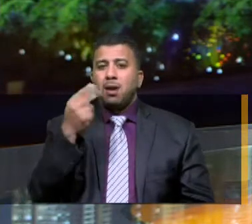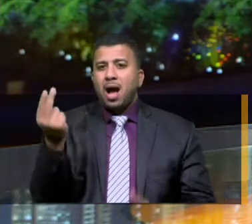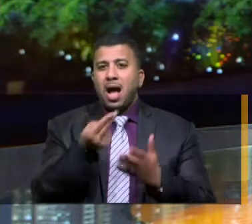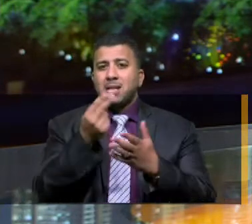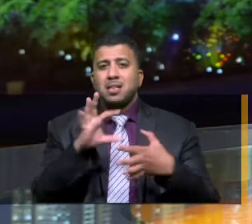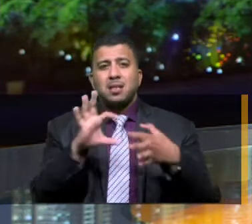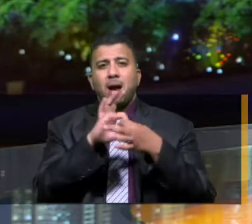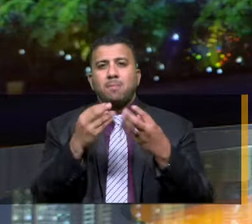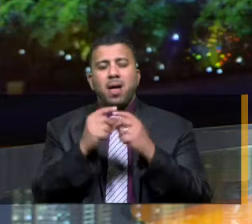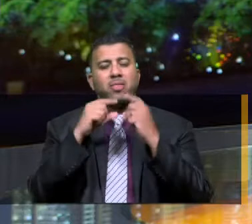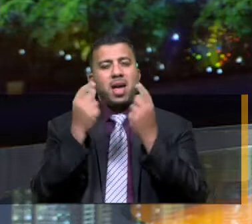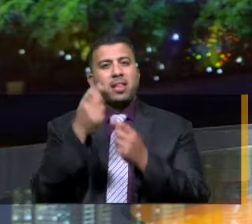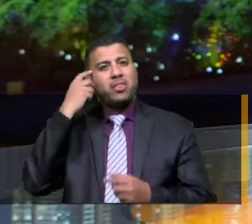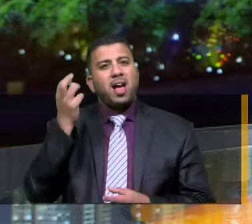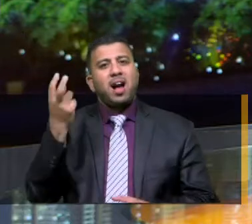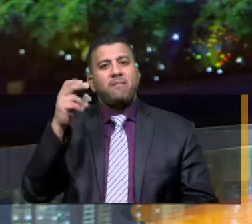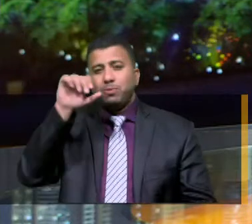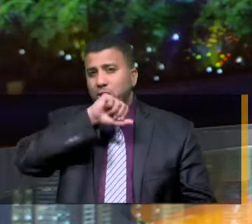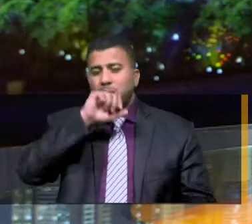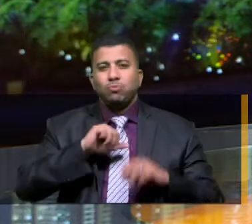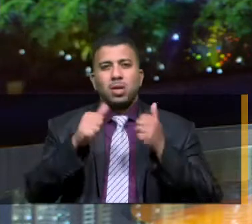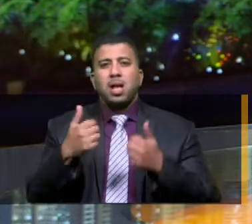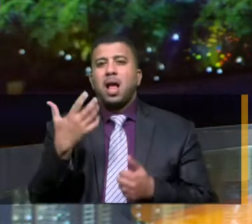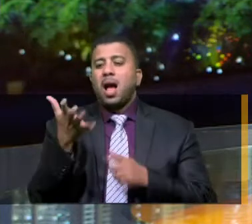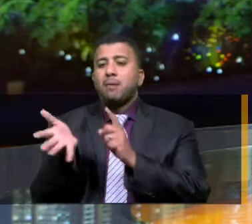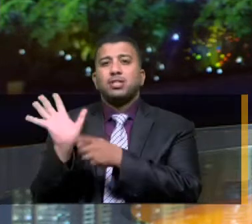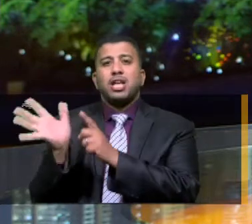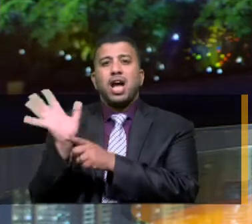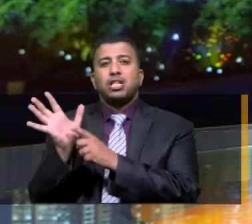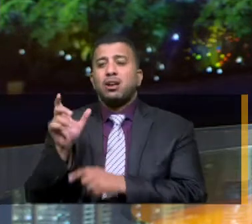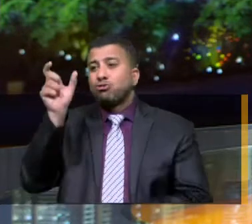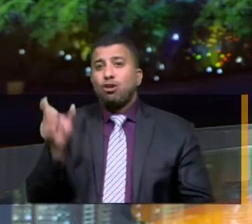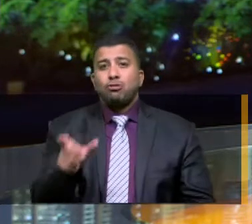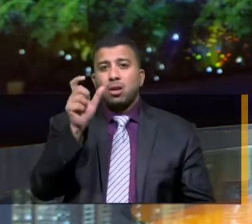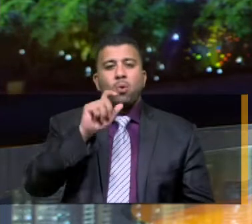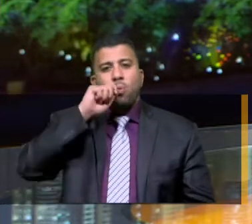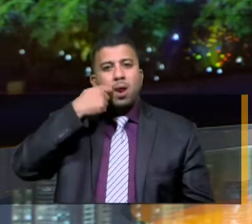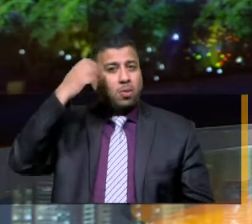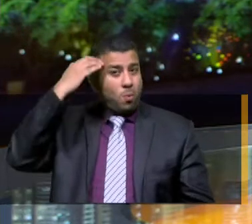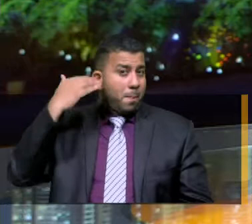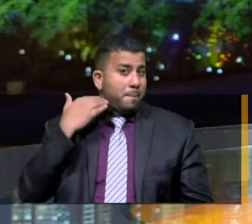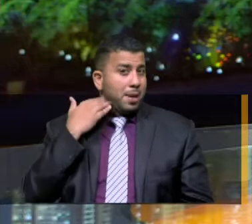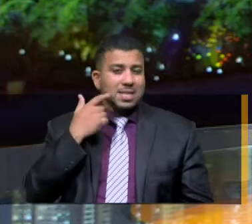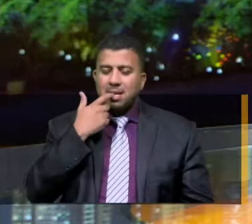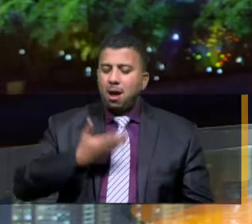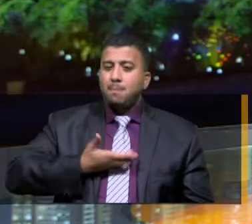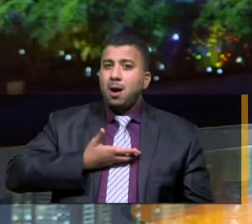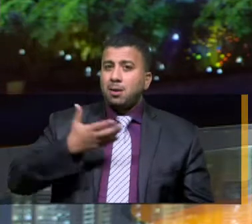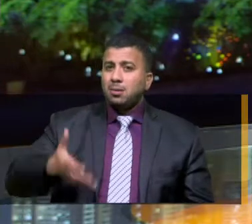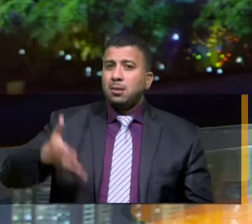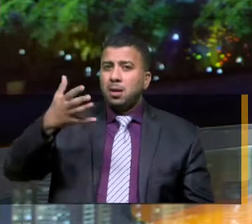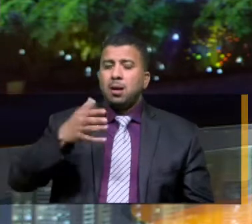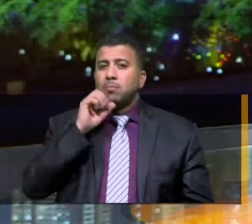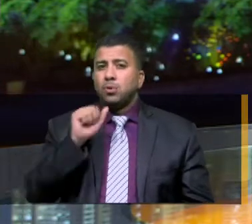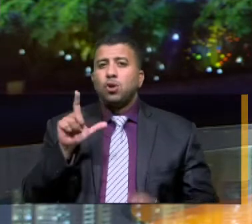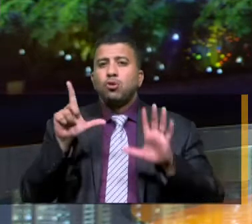مع دائرة الثقافة بالشارقة بمشاركة 15 فنانا وفنانة من مختلف الأعمار، والتي